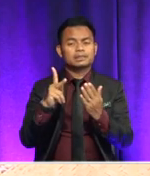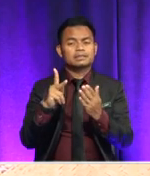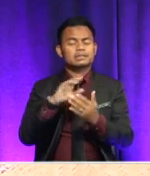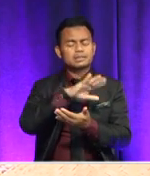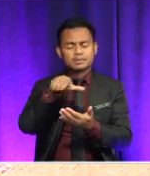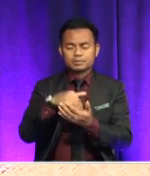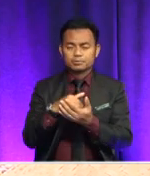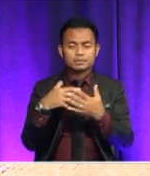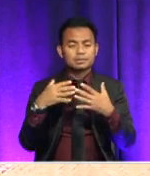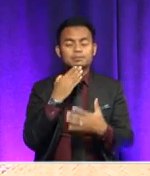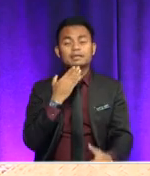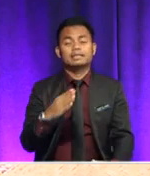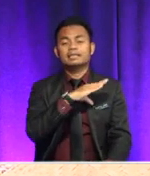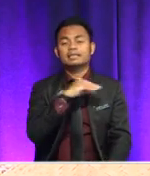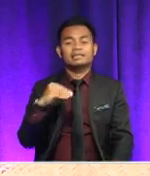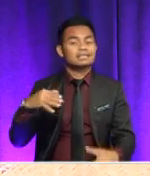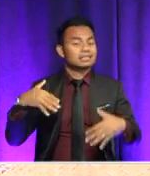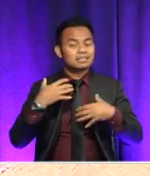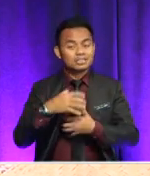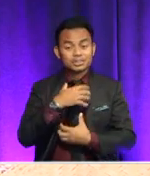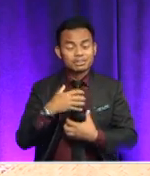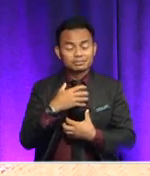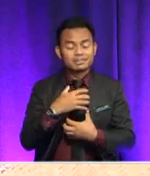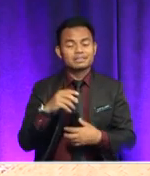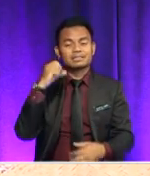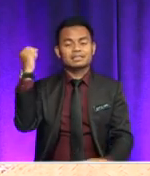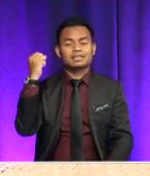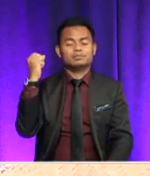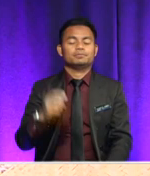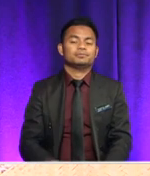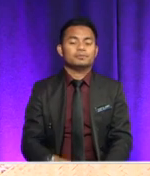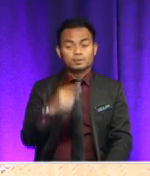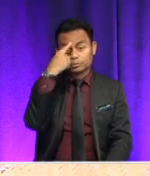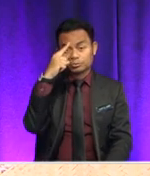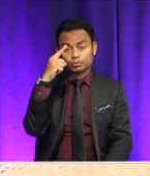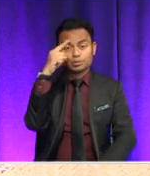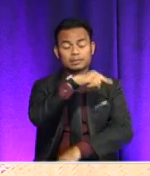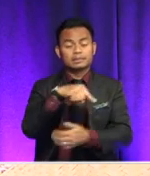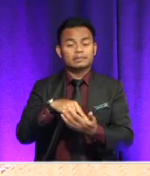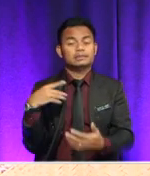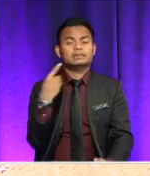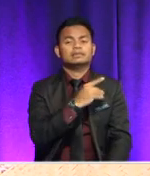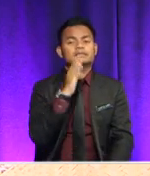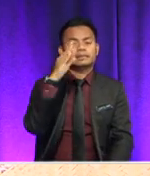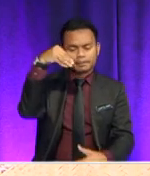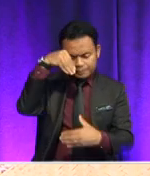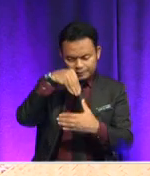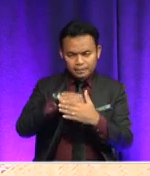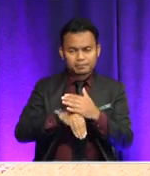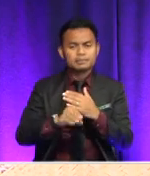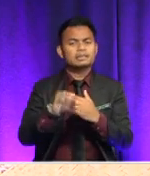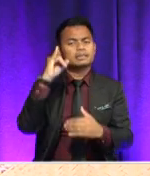selalu baik untuk hari ini kita akan mendalami ilmu bahasa Melayu untuk tingkatan 5 tetapi